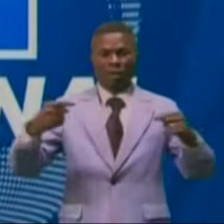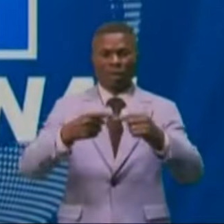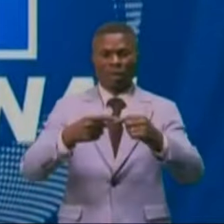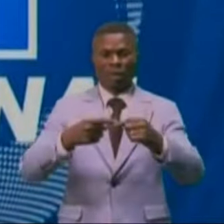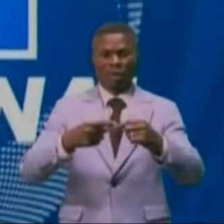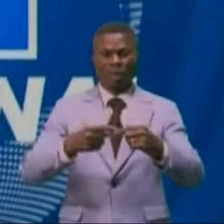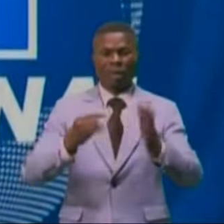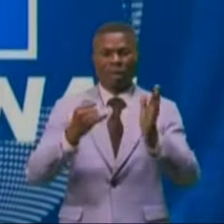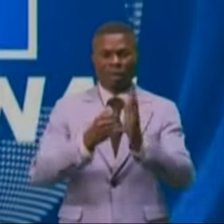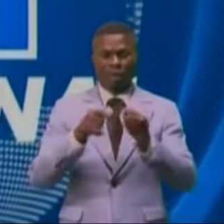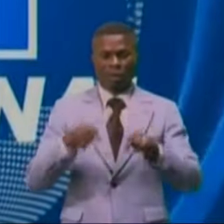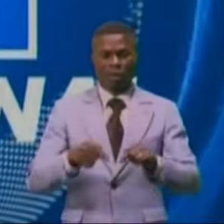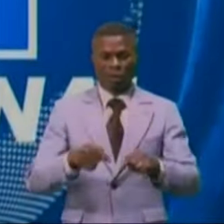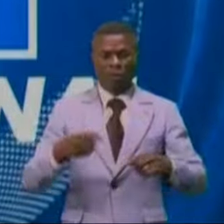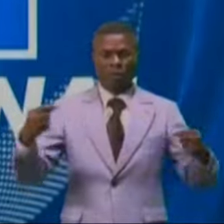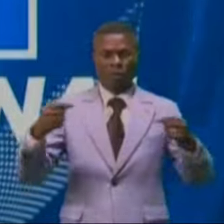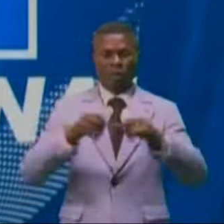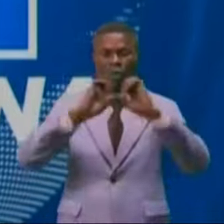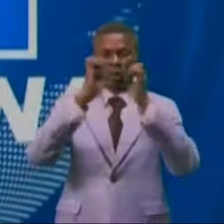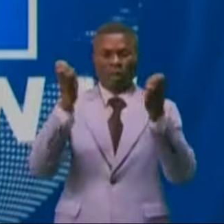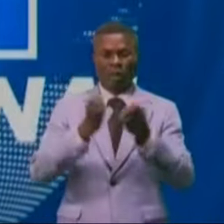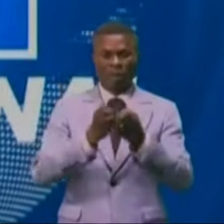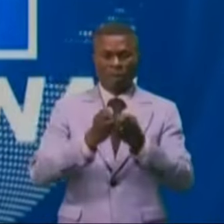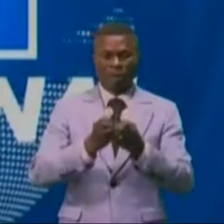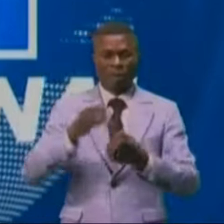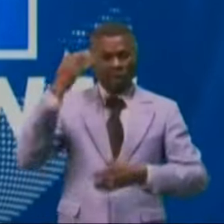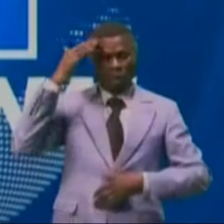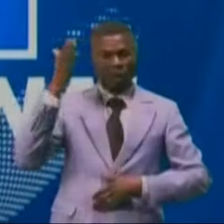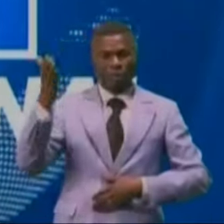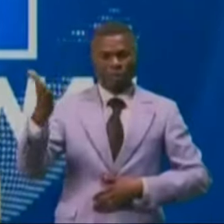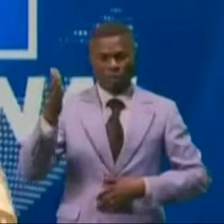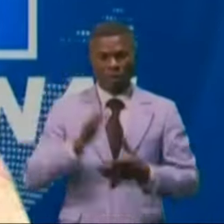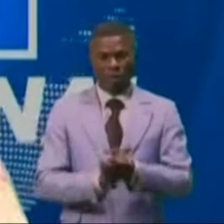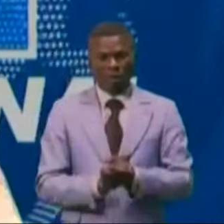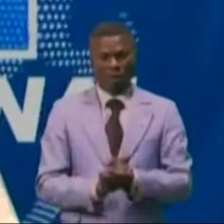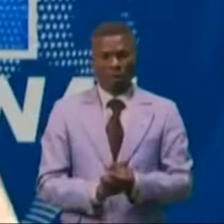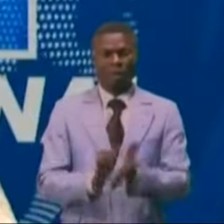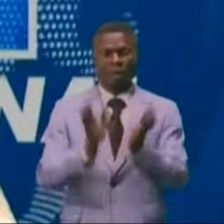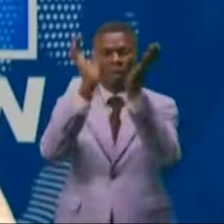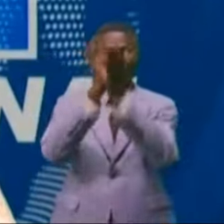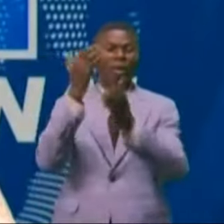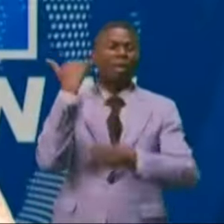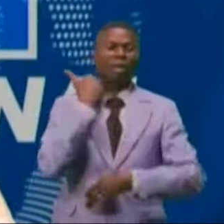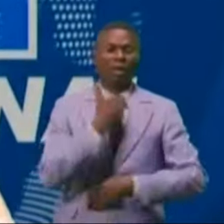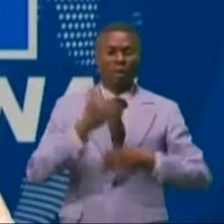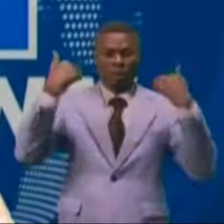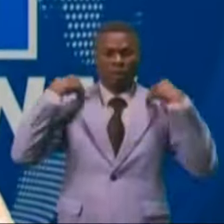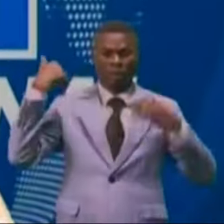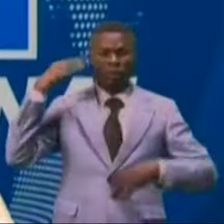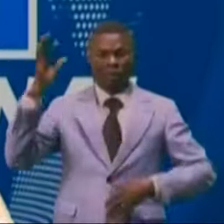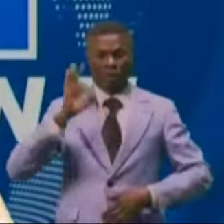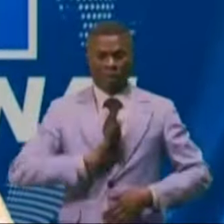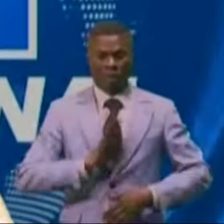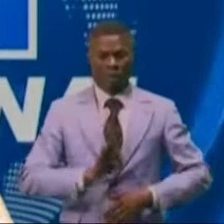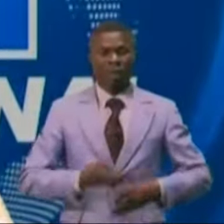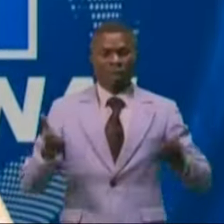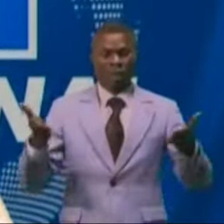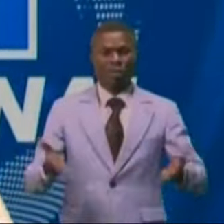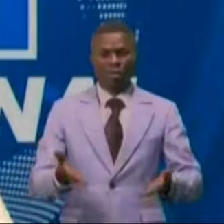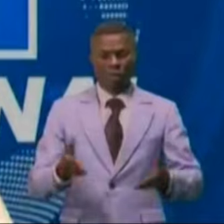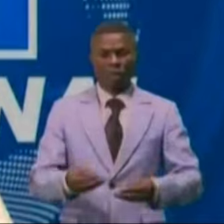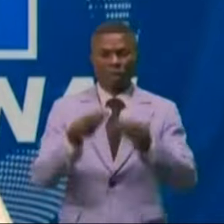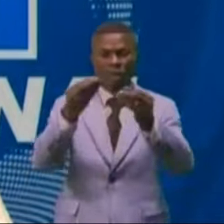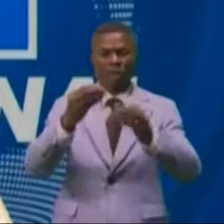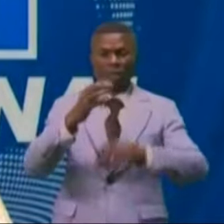ce samedi au football club céleste de Mbandaka. Il était au stade de Martyr. Le chef de l'État, Félix Antoine Tshisekedi Tshilombo, a remis